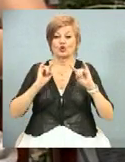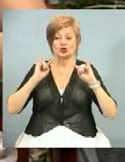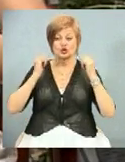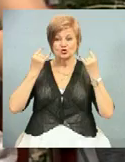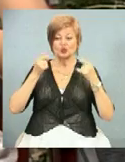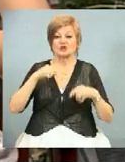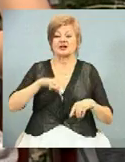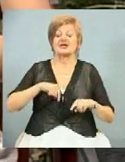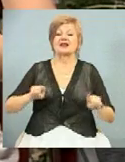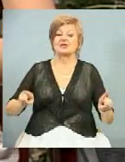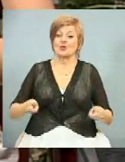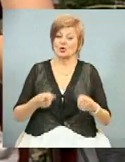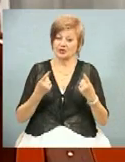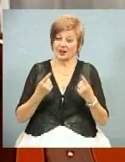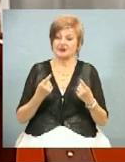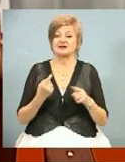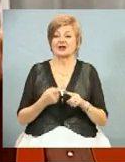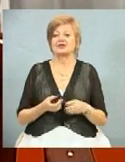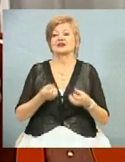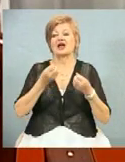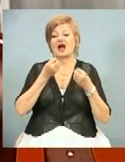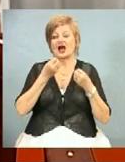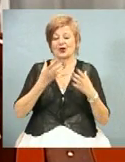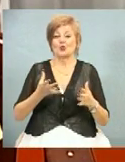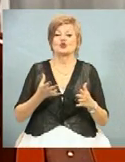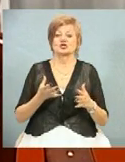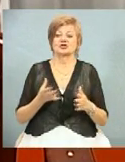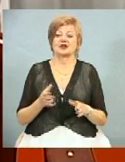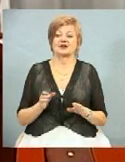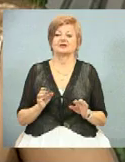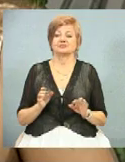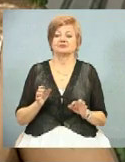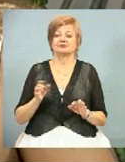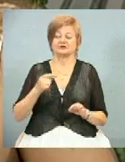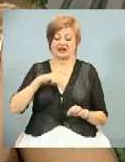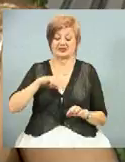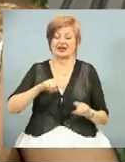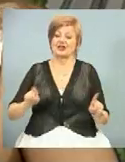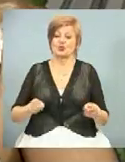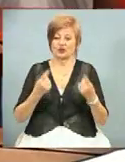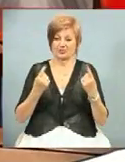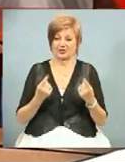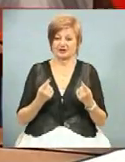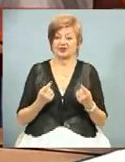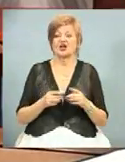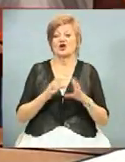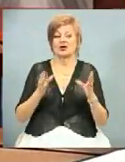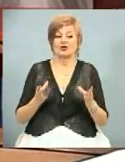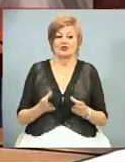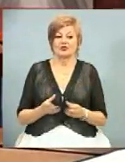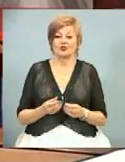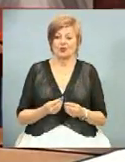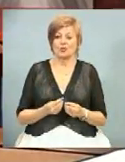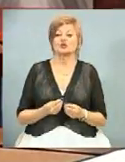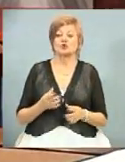а й настрій піднявся. Тож, надування кульки – це дуже добра така от метод підняти настрій, так? І взагалі якесь таке цікаве